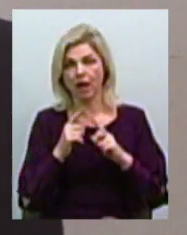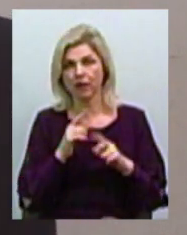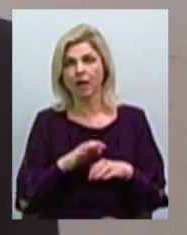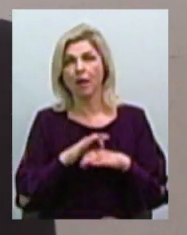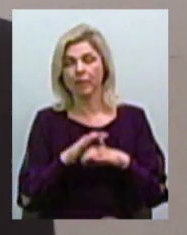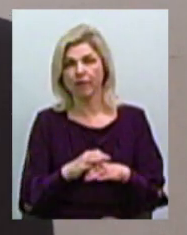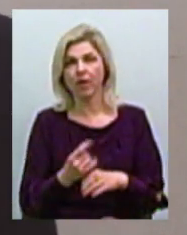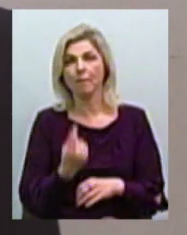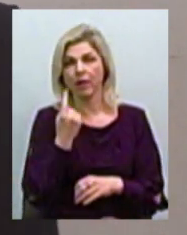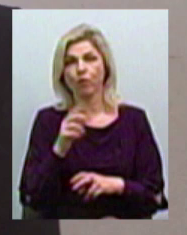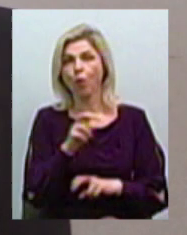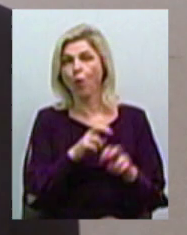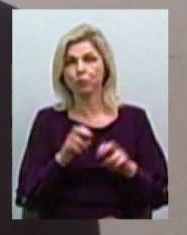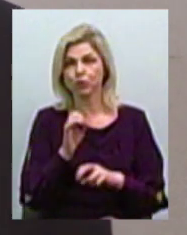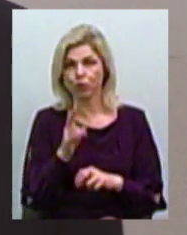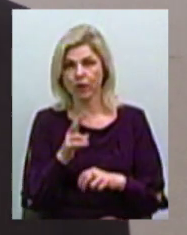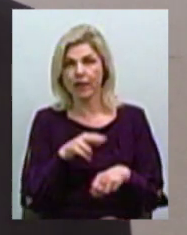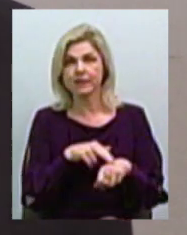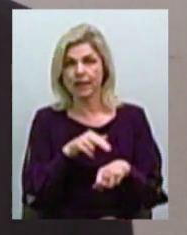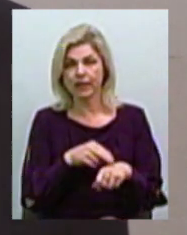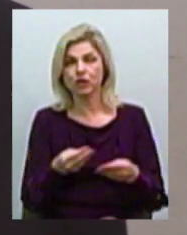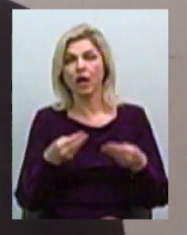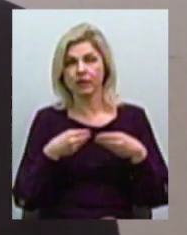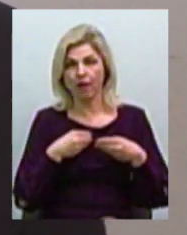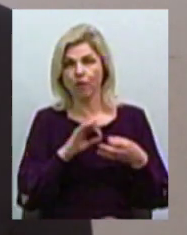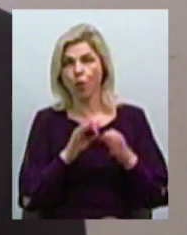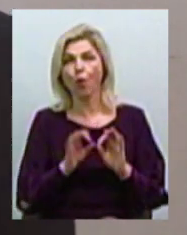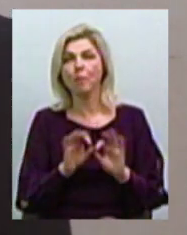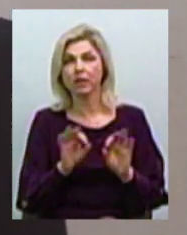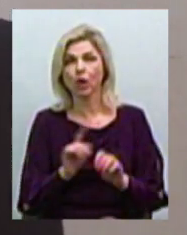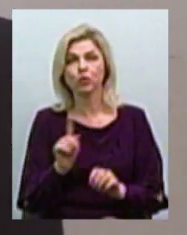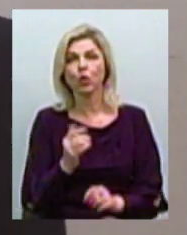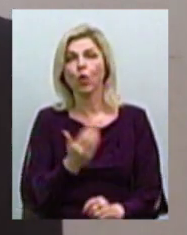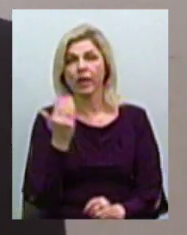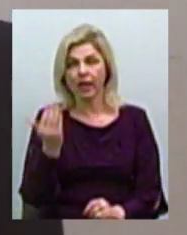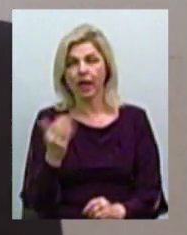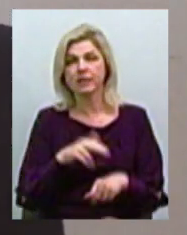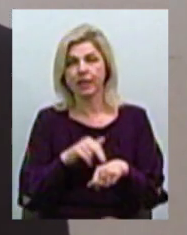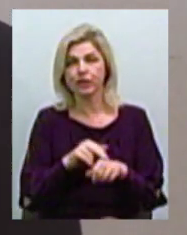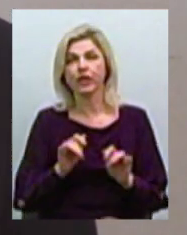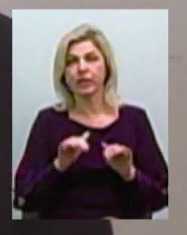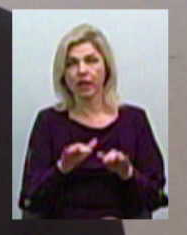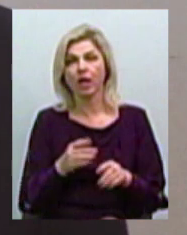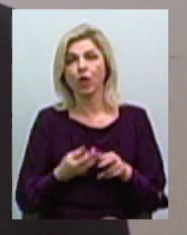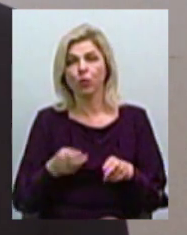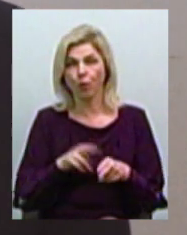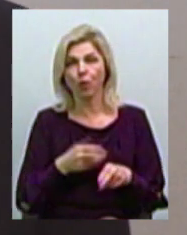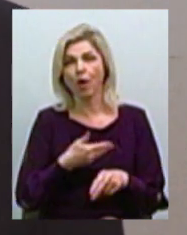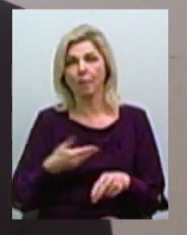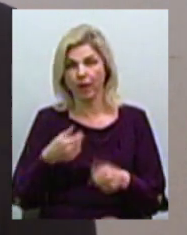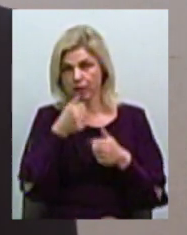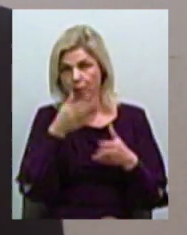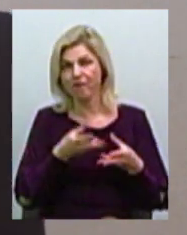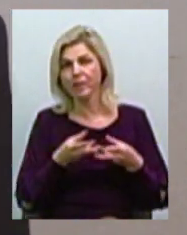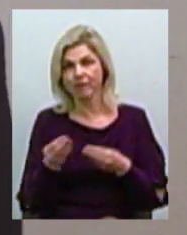проводиться перший обшук. Слідчий дав коментар, що це їх слідчі дії, тому ми не можемо впливати